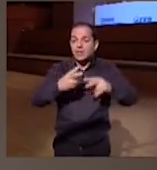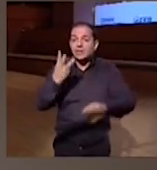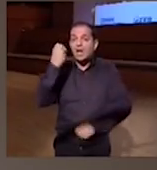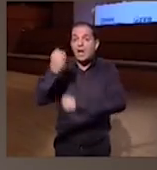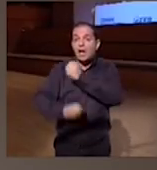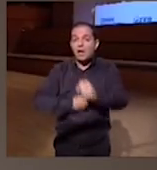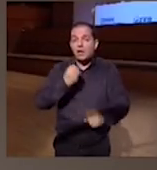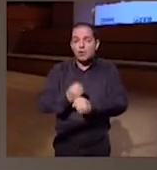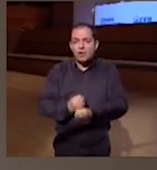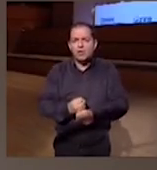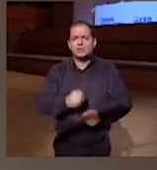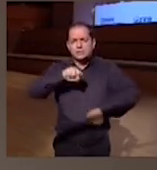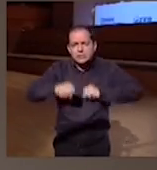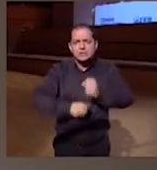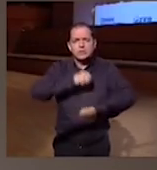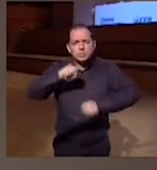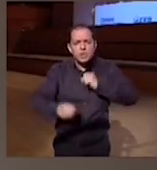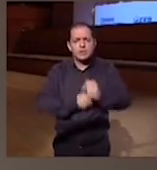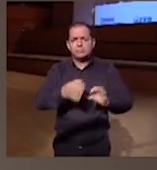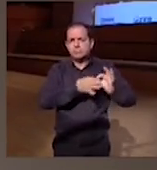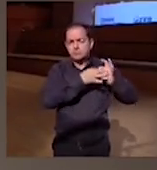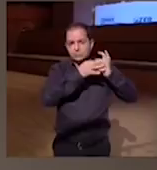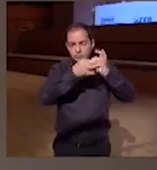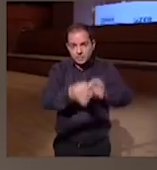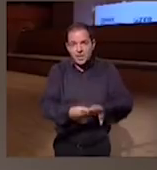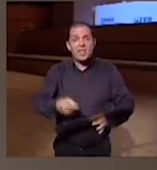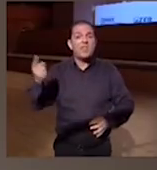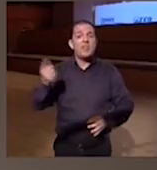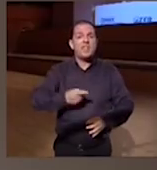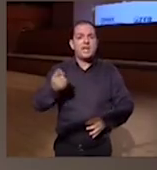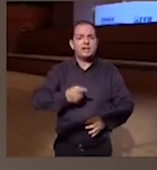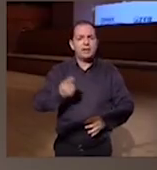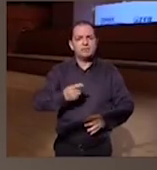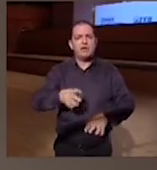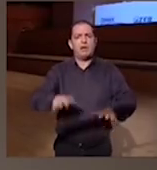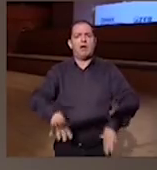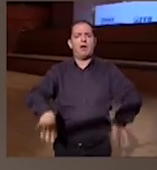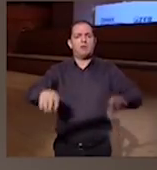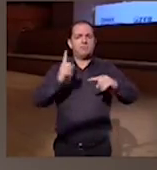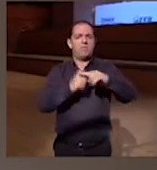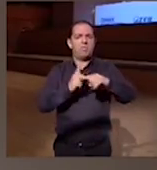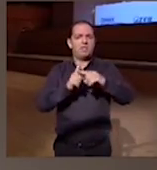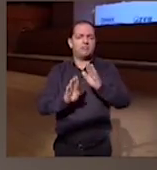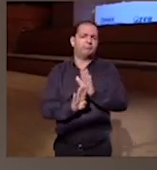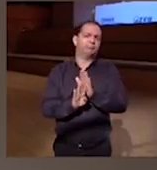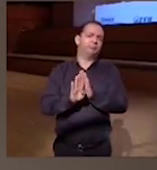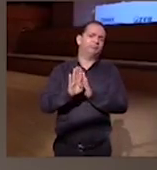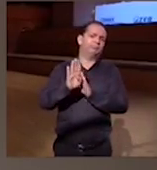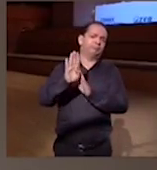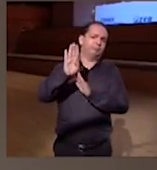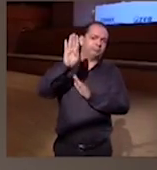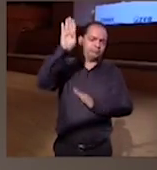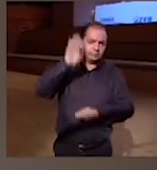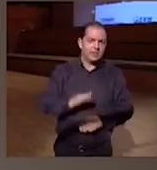προσπάθειας. Οι δείκτες οικονομικής μεγέθυνσης είναι και πάλι θετικοί, ανωδικοί,